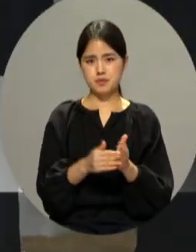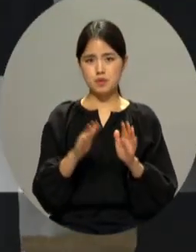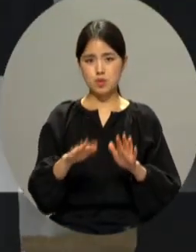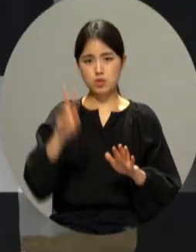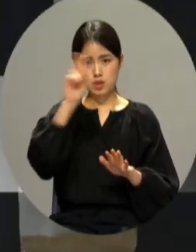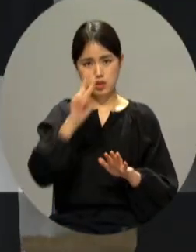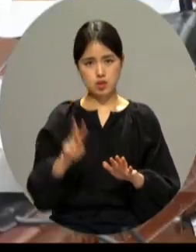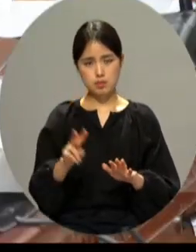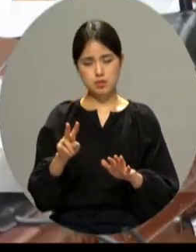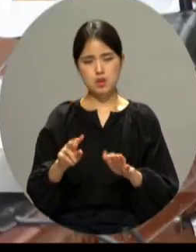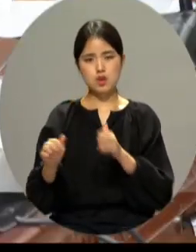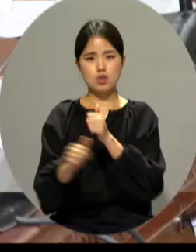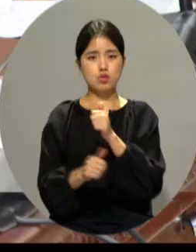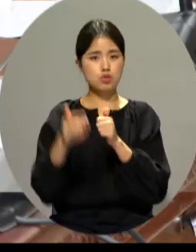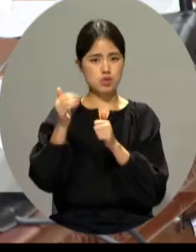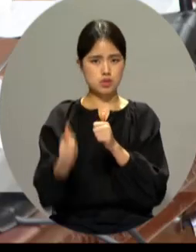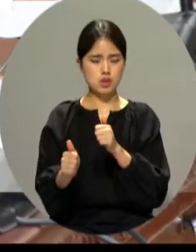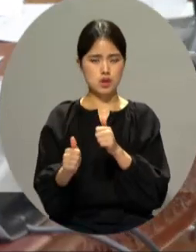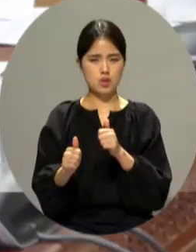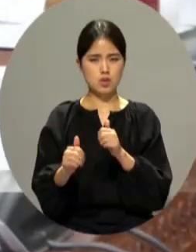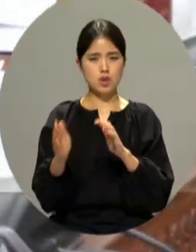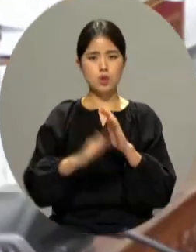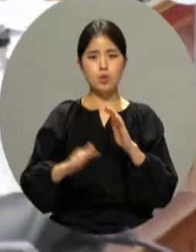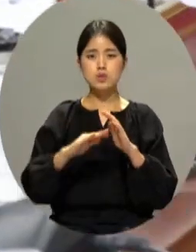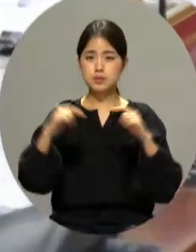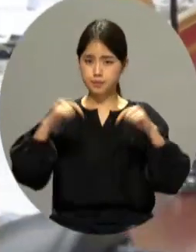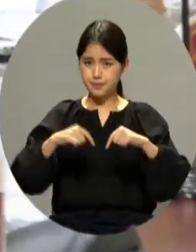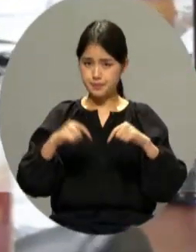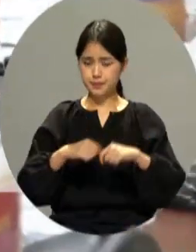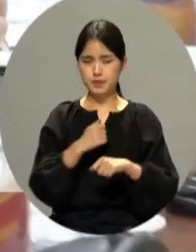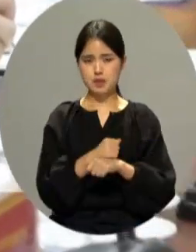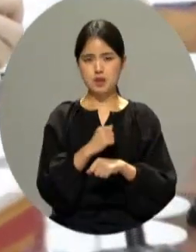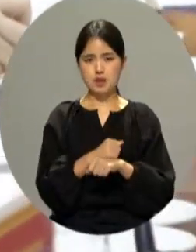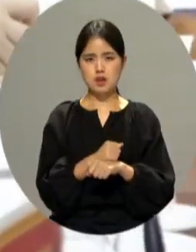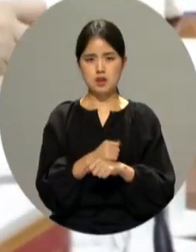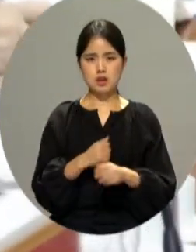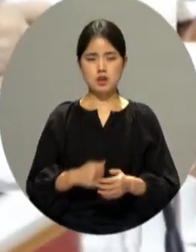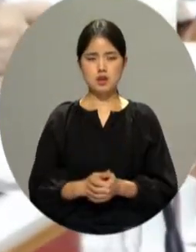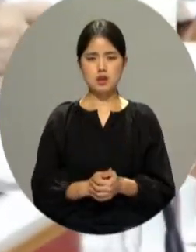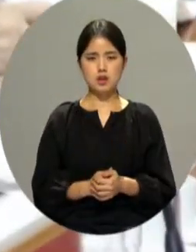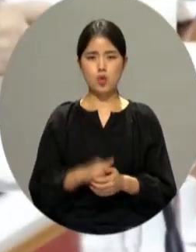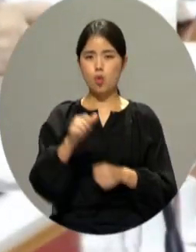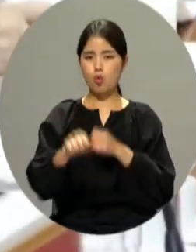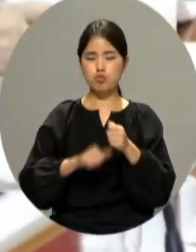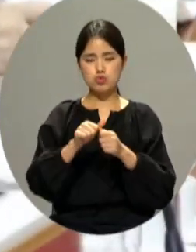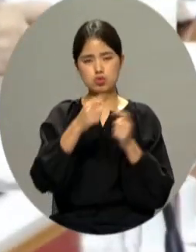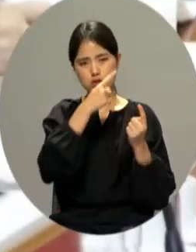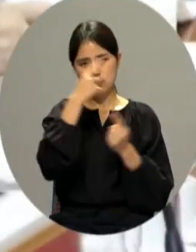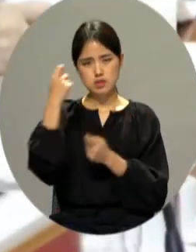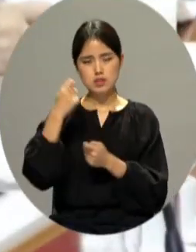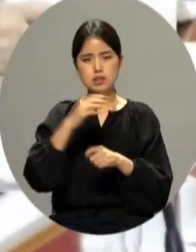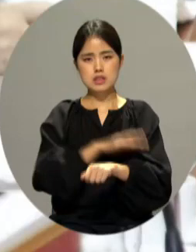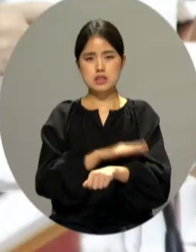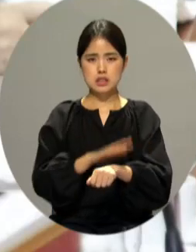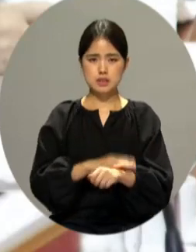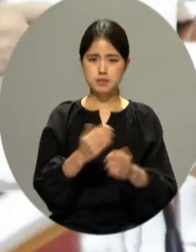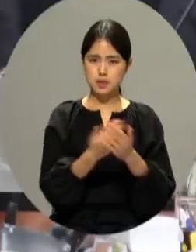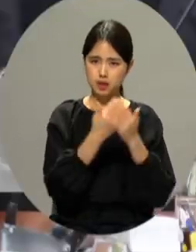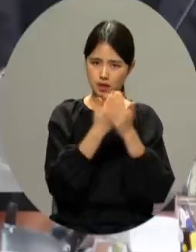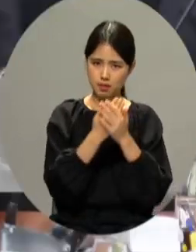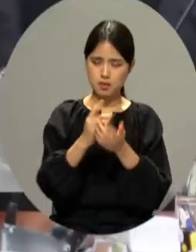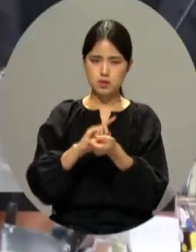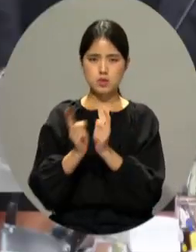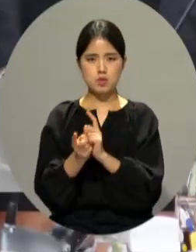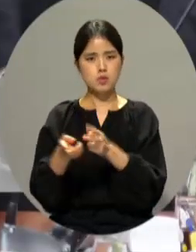베트남 당락성 인민위원장과 공식 면담을 갖고 우호결연 5주년을 계기로 직업교육과 개발협력 등